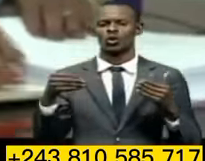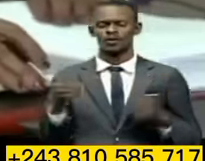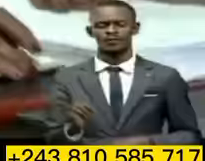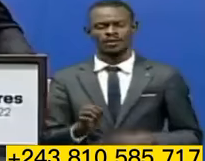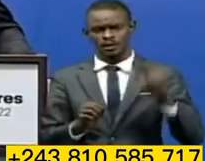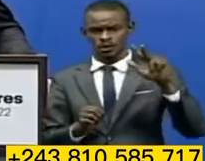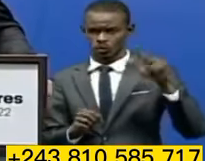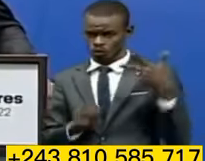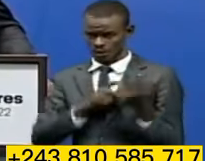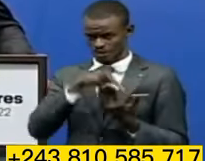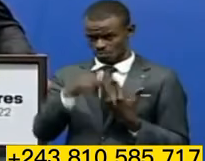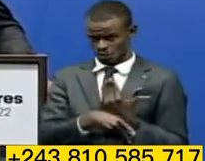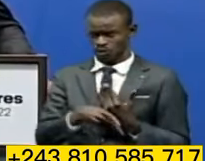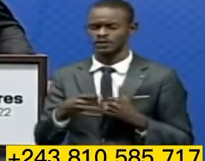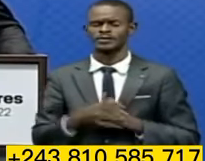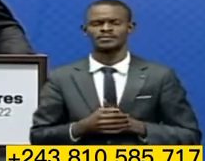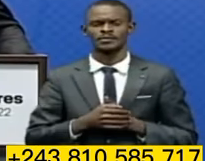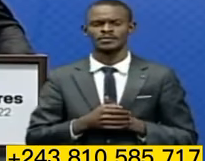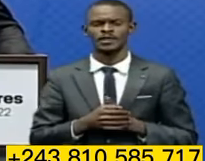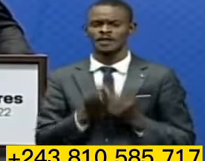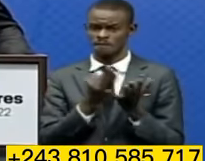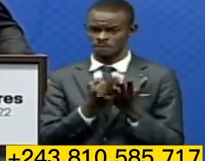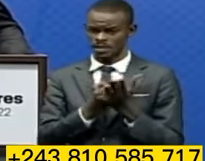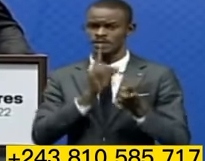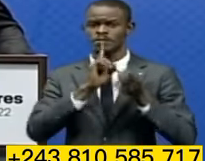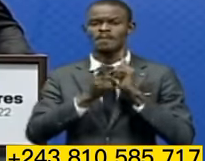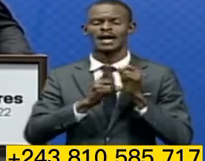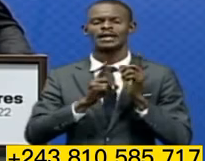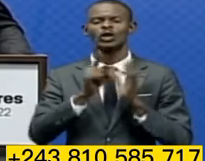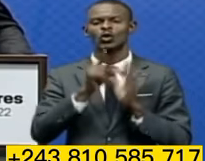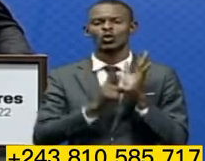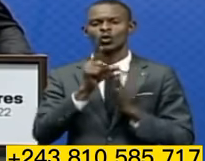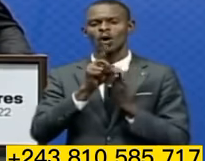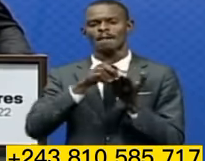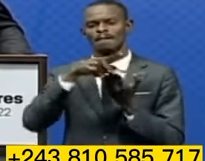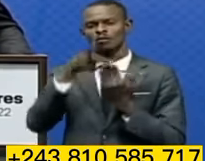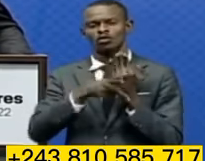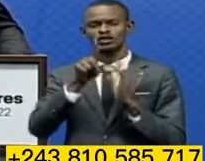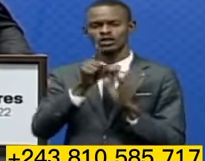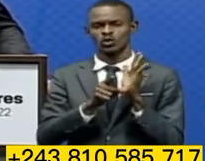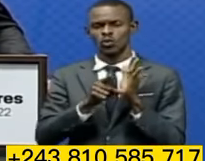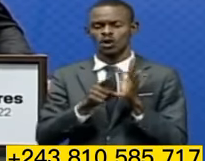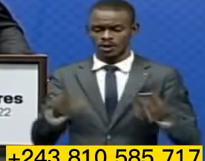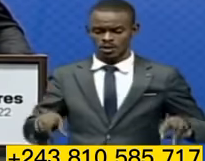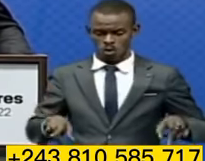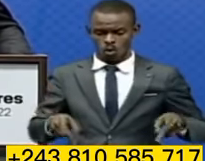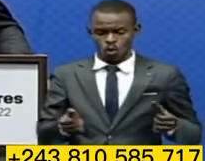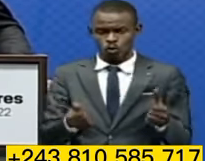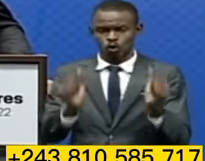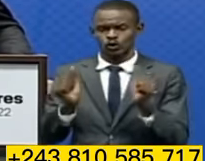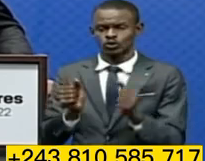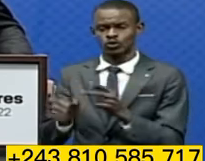Le troisième texte, quant à lui, apporté sur le projet de loi autorisant la ratification de l'accord de